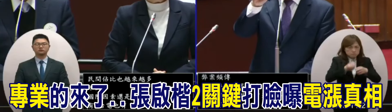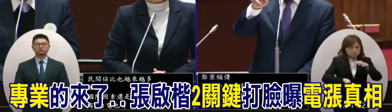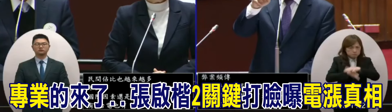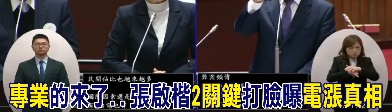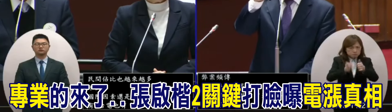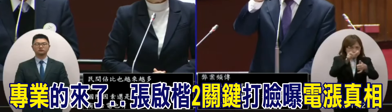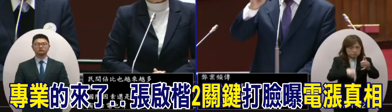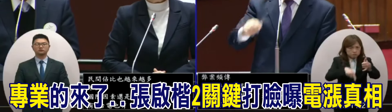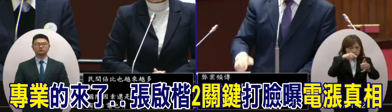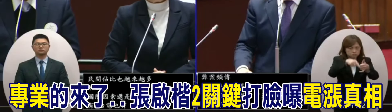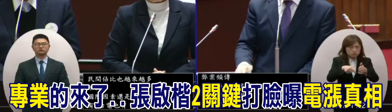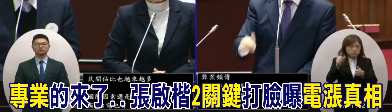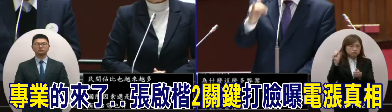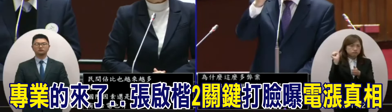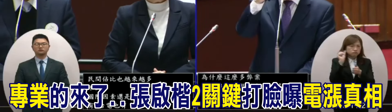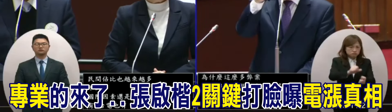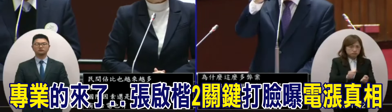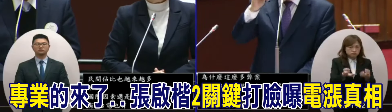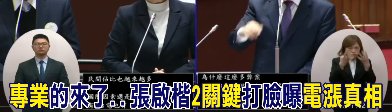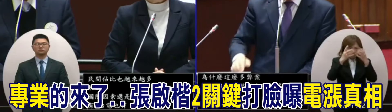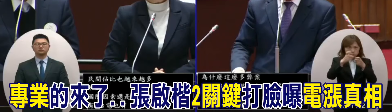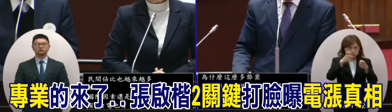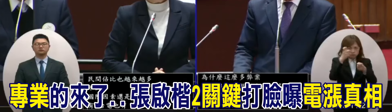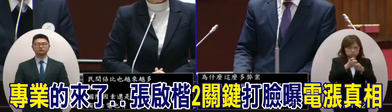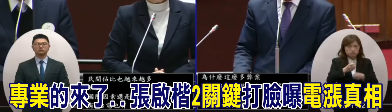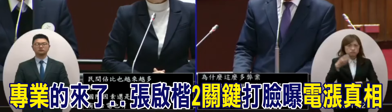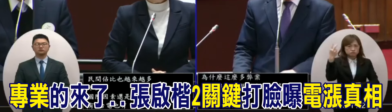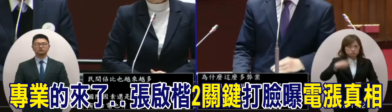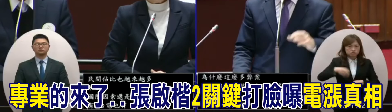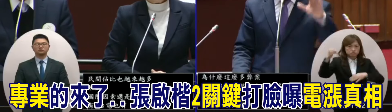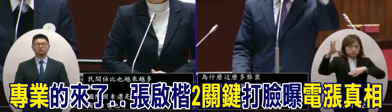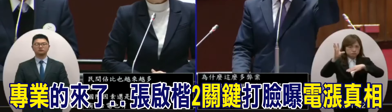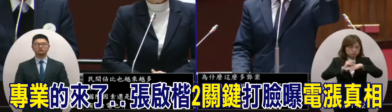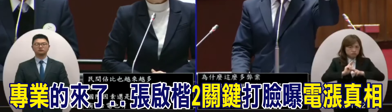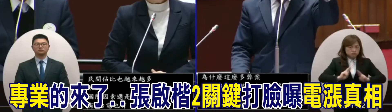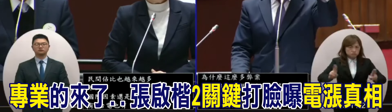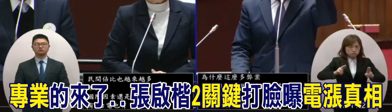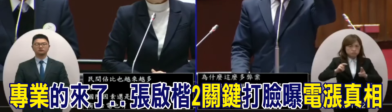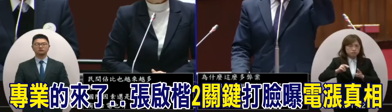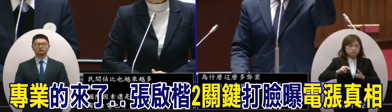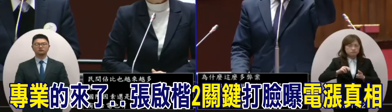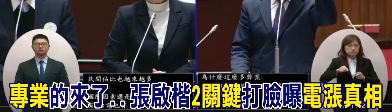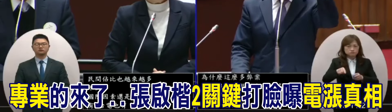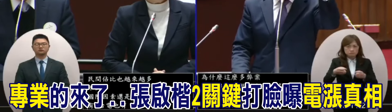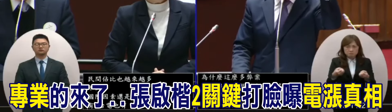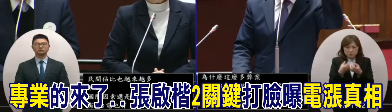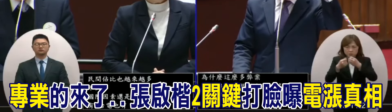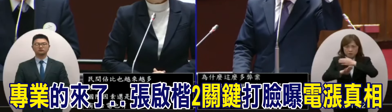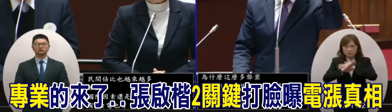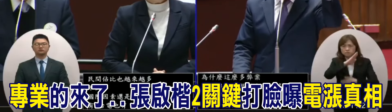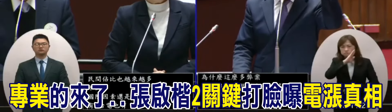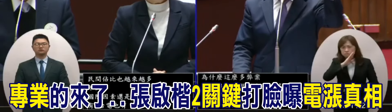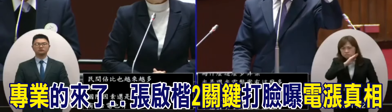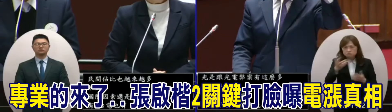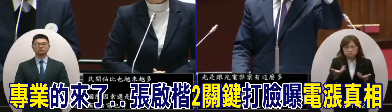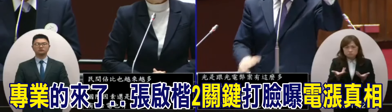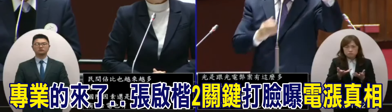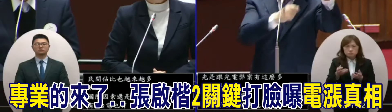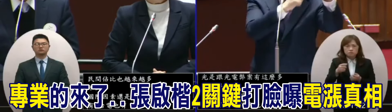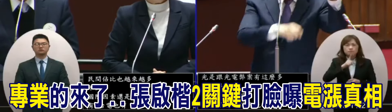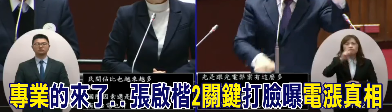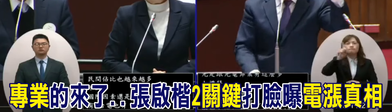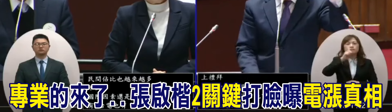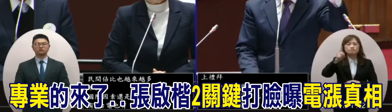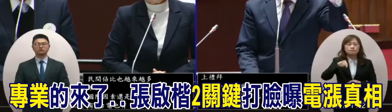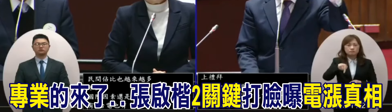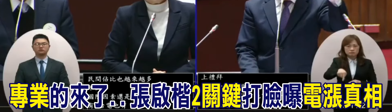前两年，光是跟光电有关的，至少起诉了60件哦。所以它有两个问题，一个是为什么那么好赚，跟台电亏损那么多，还要拿我们